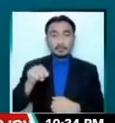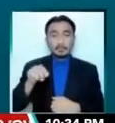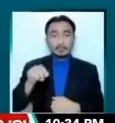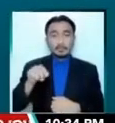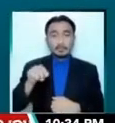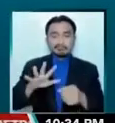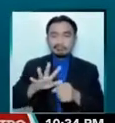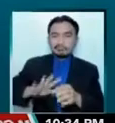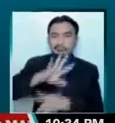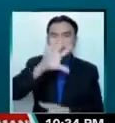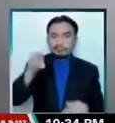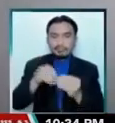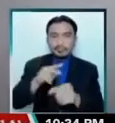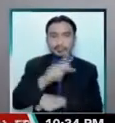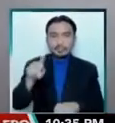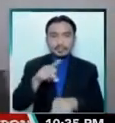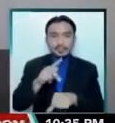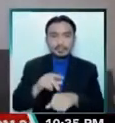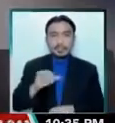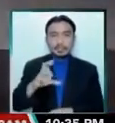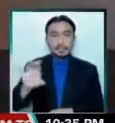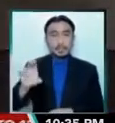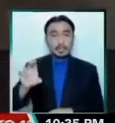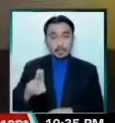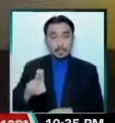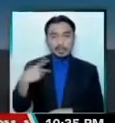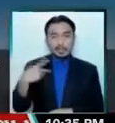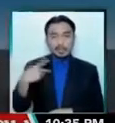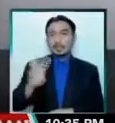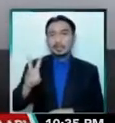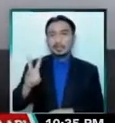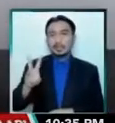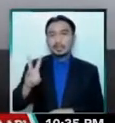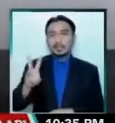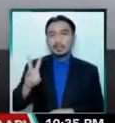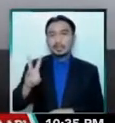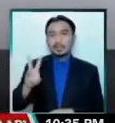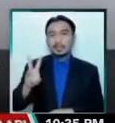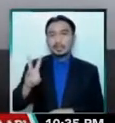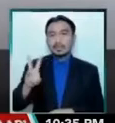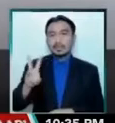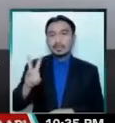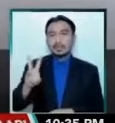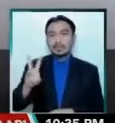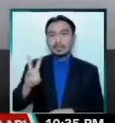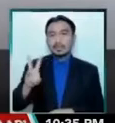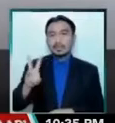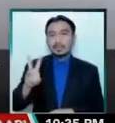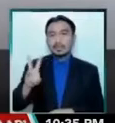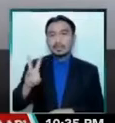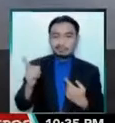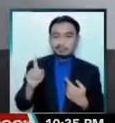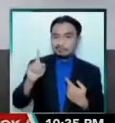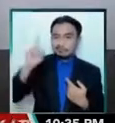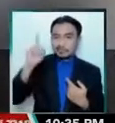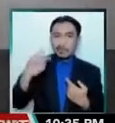mga nagagamit ng ICU beds. Sa Philippine General Hospital, puno ang charity ward at emergency room. Marami bukod sa